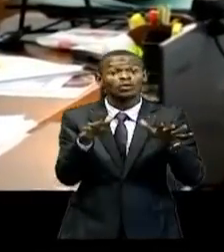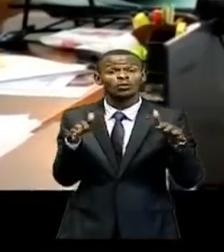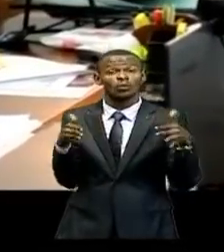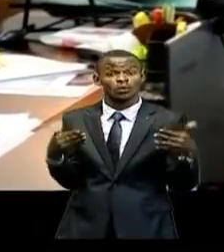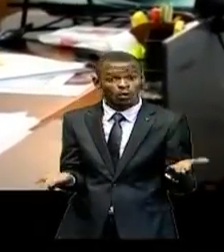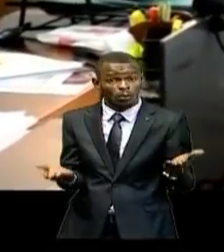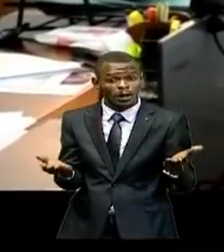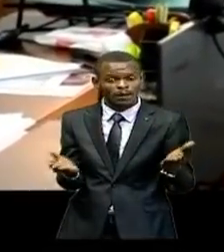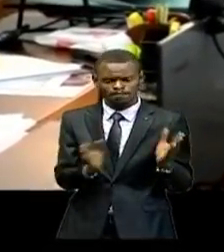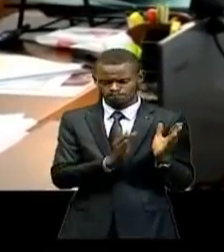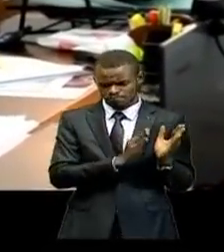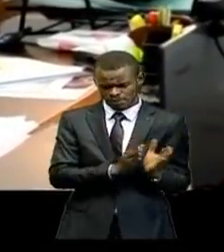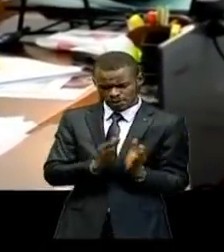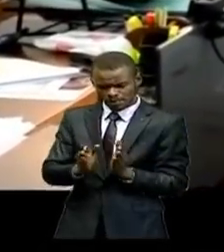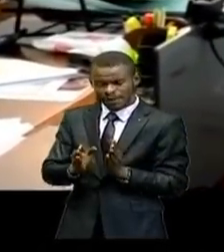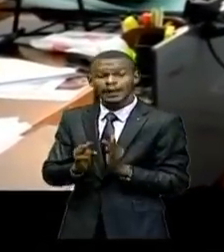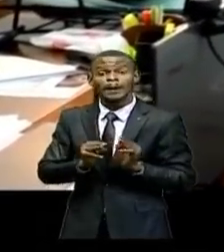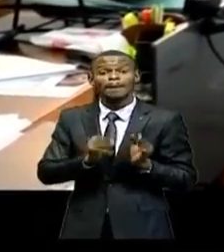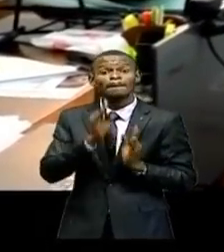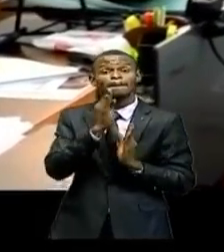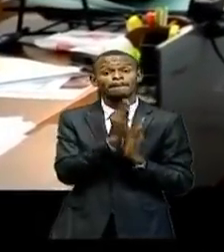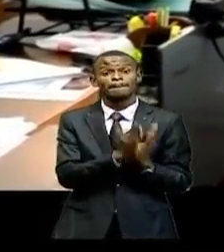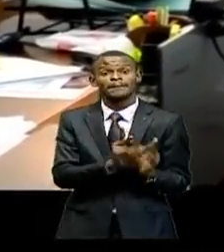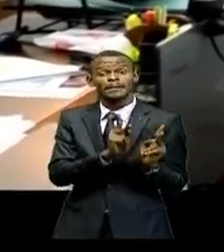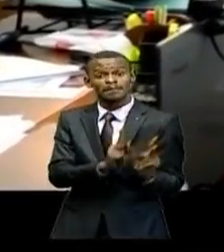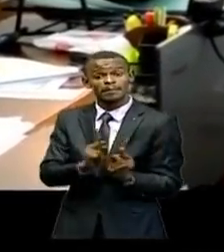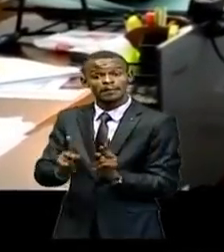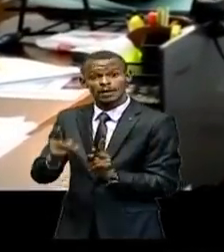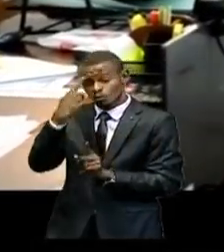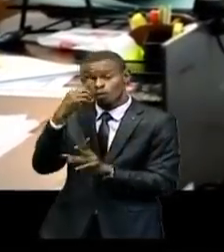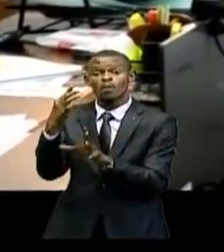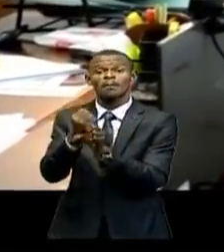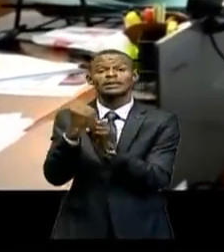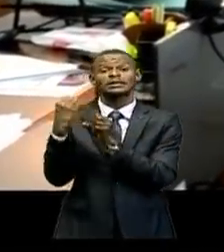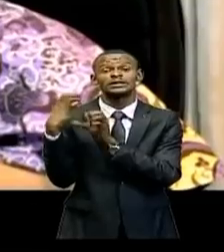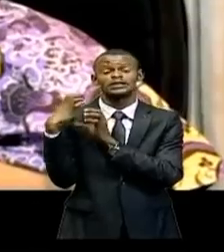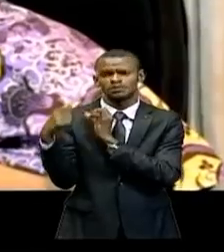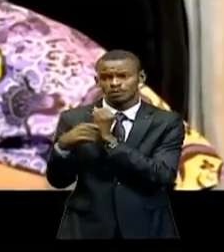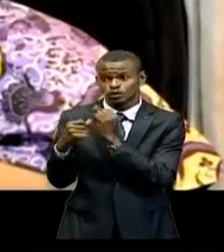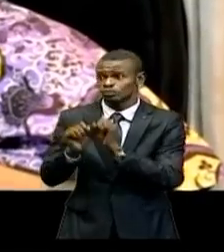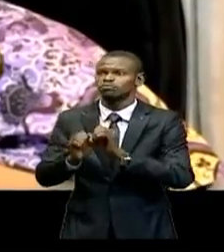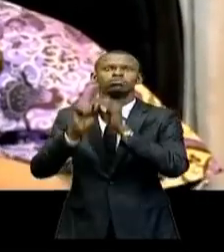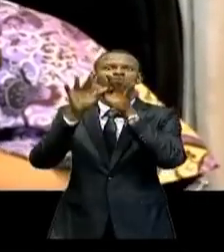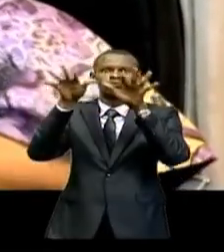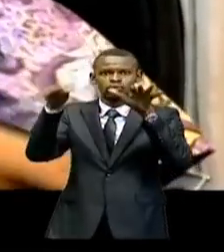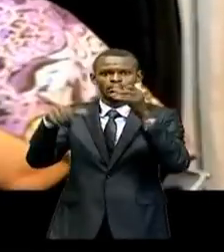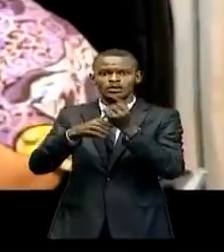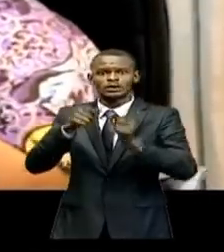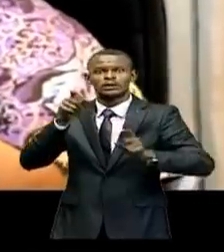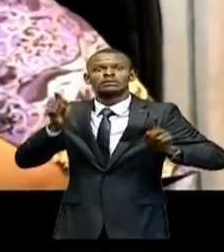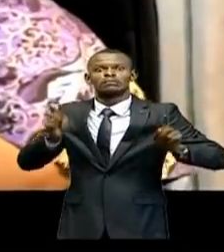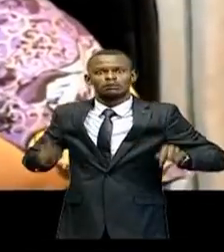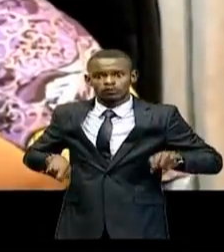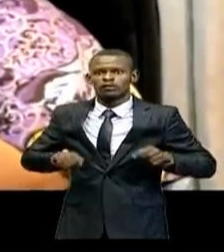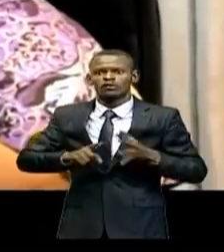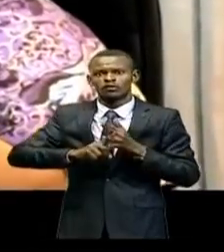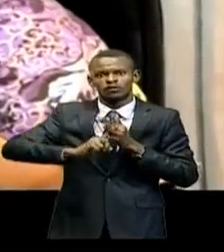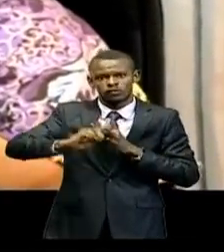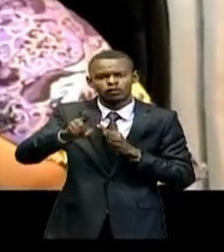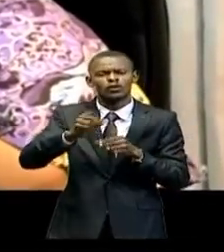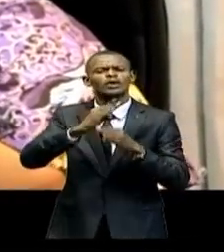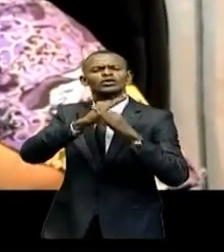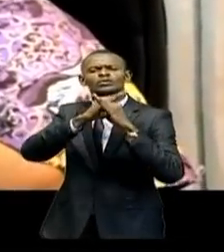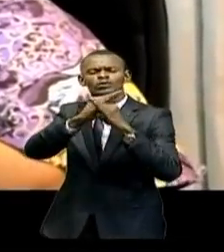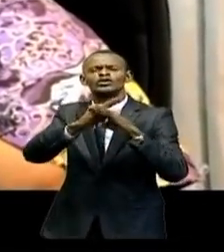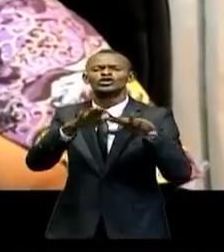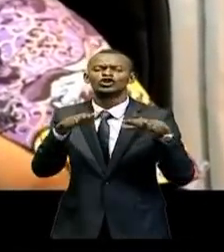risques volcaniques, d'élaborer un plan de prise en charge de sinistrés par les structures compétentes et présenter le plan stratégique de